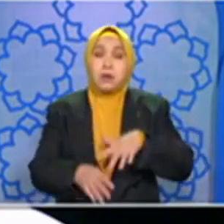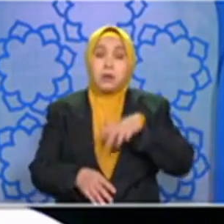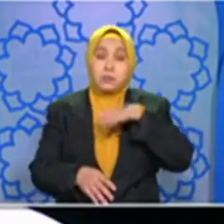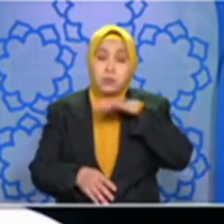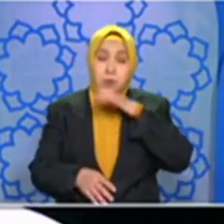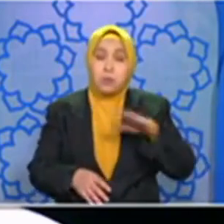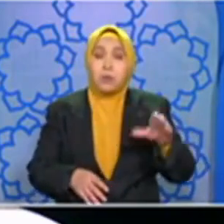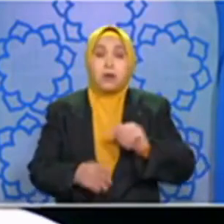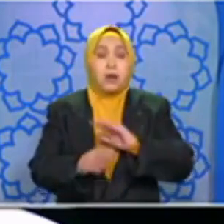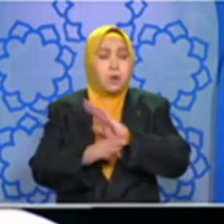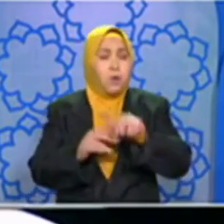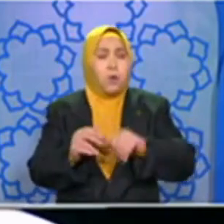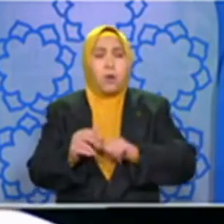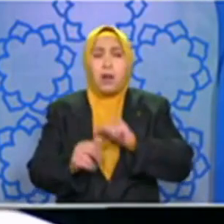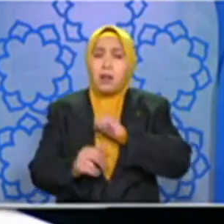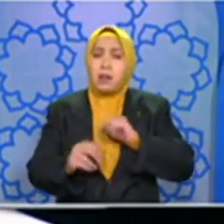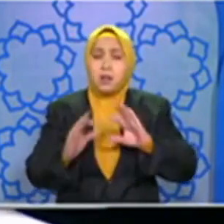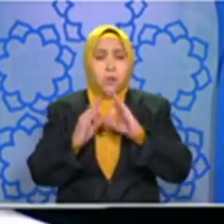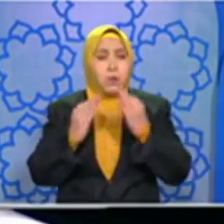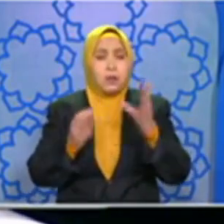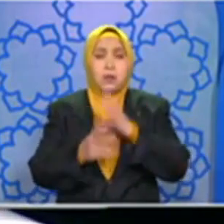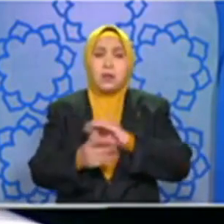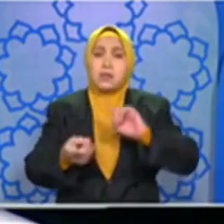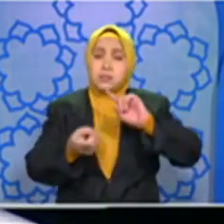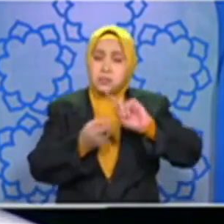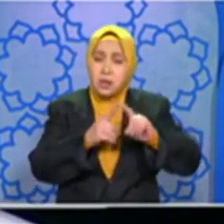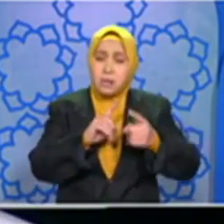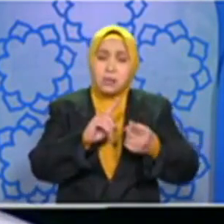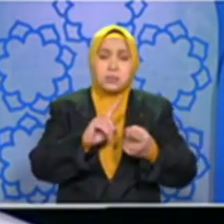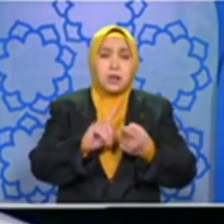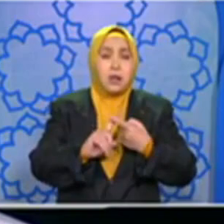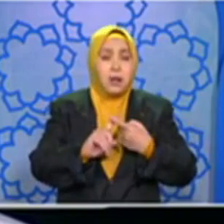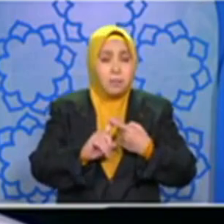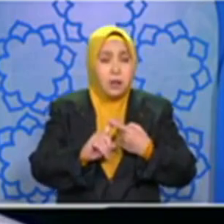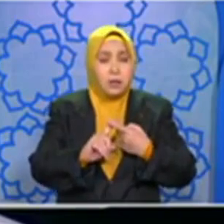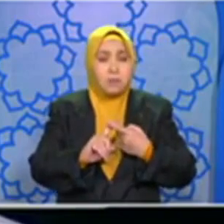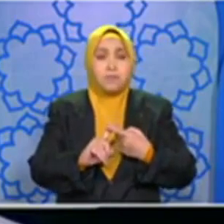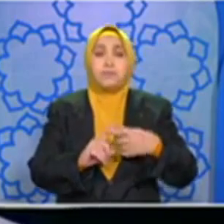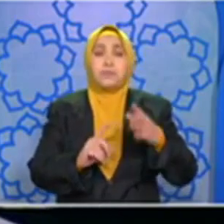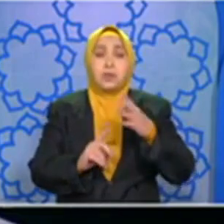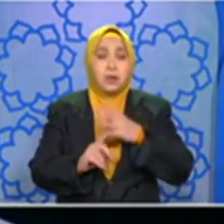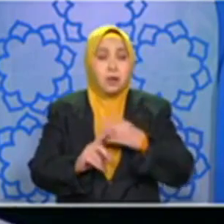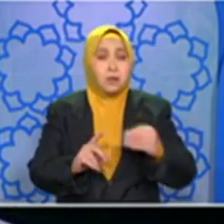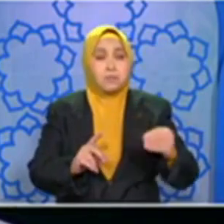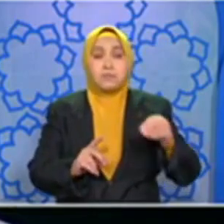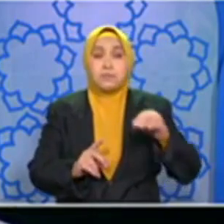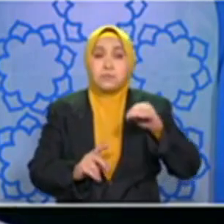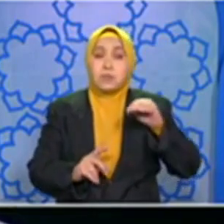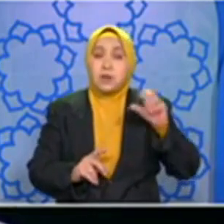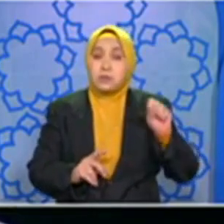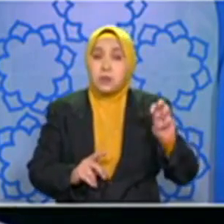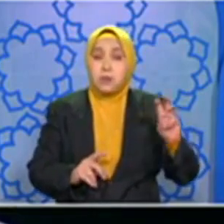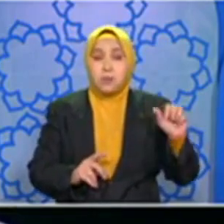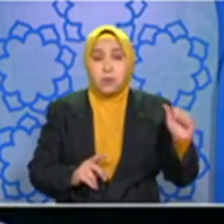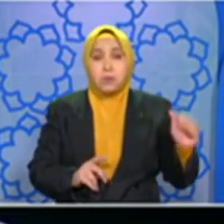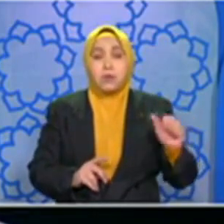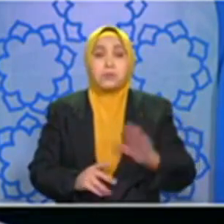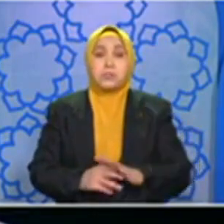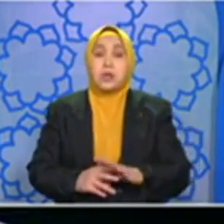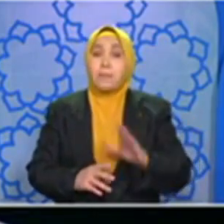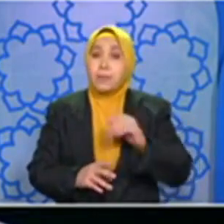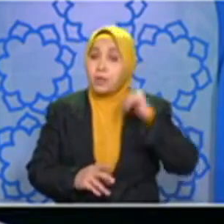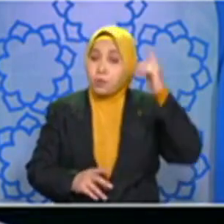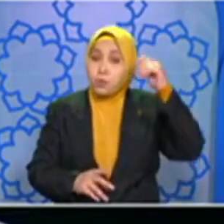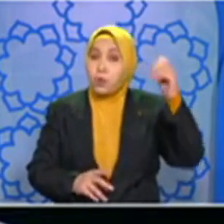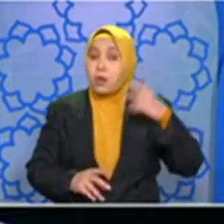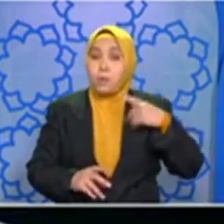أن محمدا عبده ورسوله. اللهم صل على سيدنا محمد وعلى آله وصحبه أجمعين. أما بعد، apa khabar tuan-tuan dan puan-puan yang